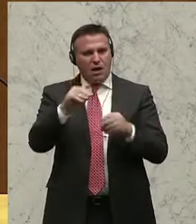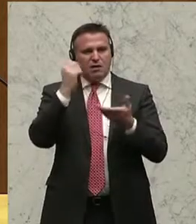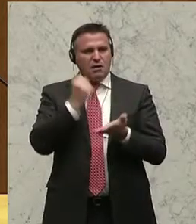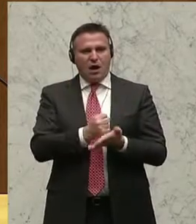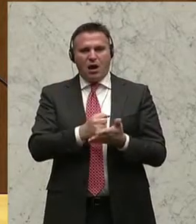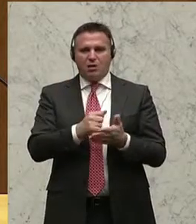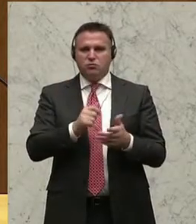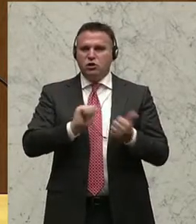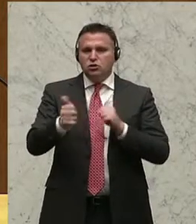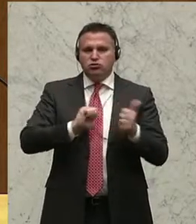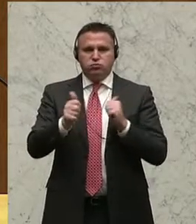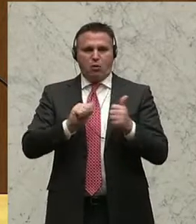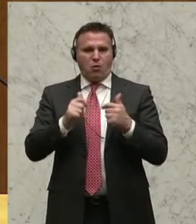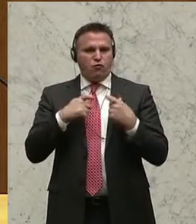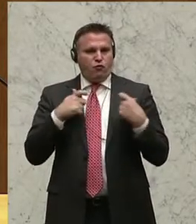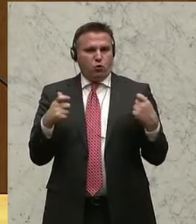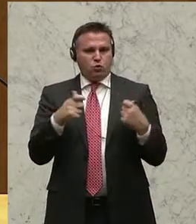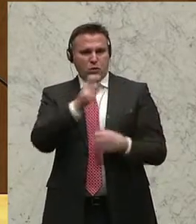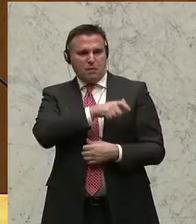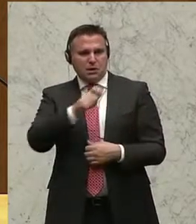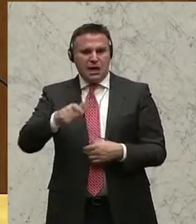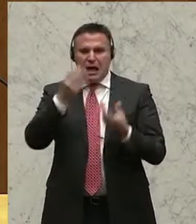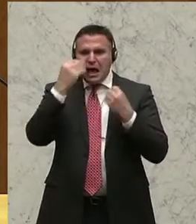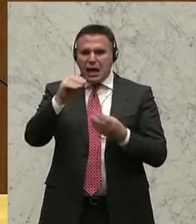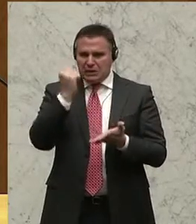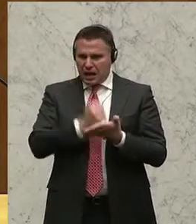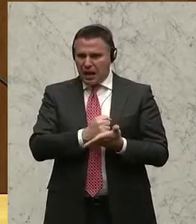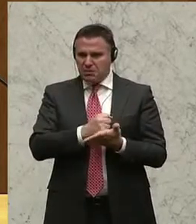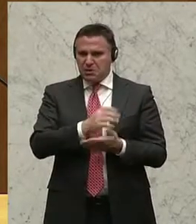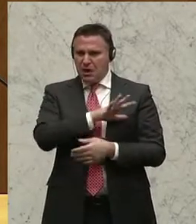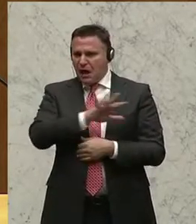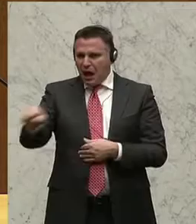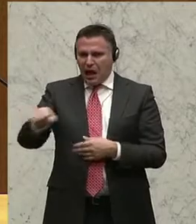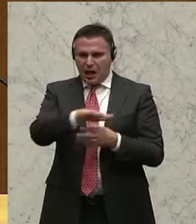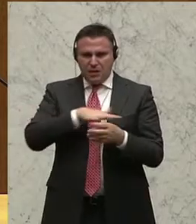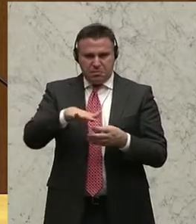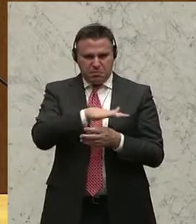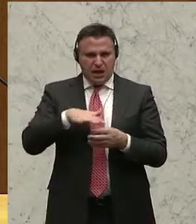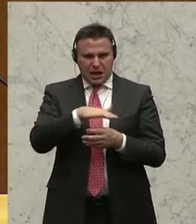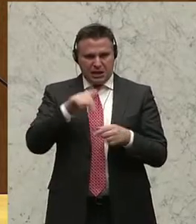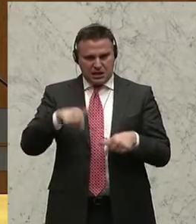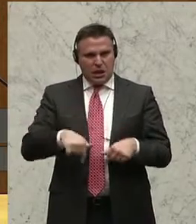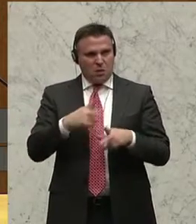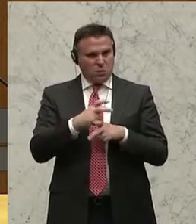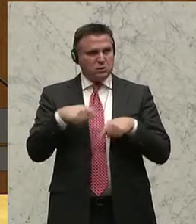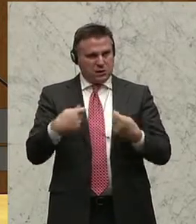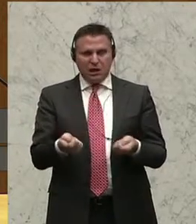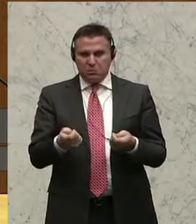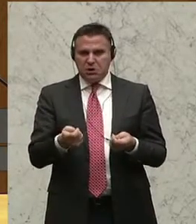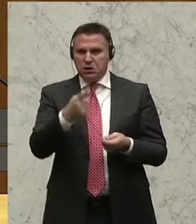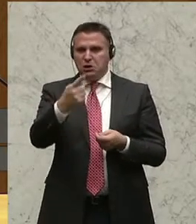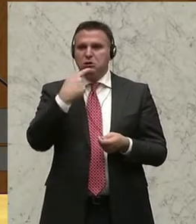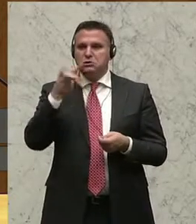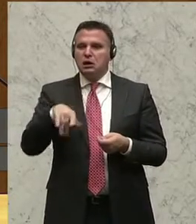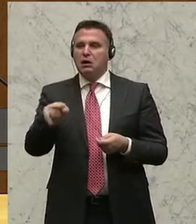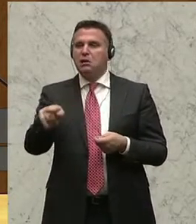ehrenamtlichen Sportfunktionärinnen und Sportfunktionären quer durch alle Bereiche in unserer Republik de facto als